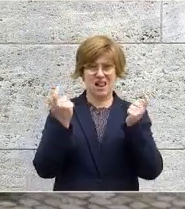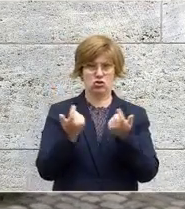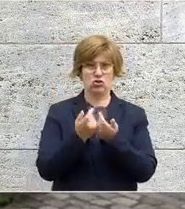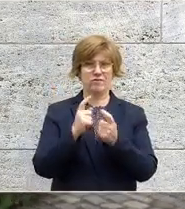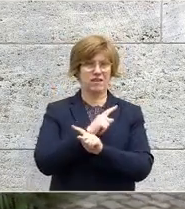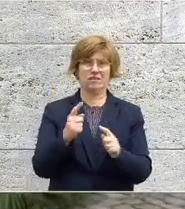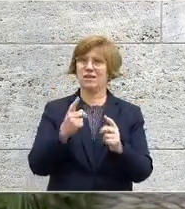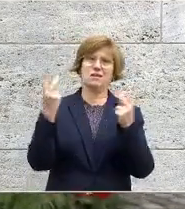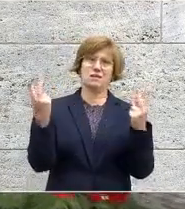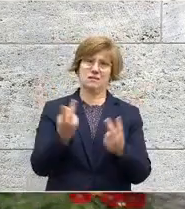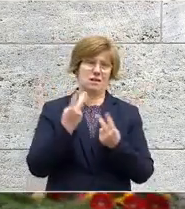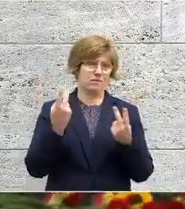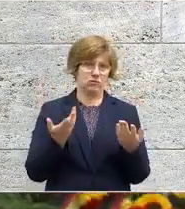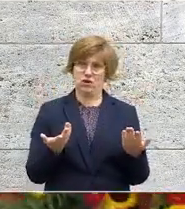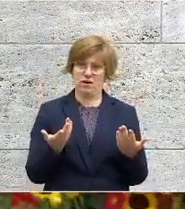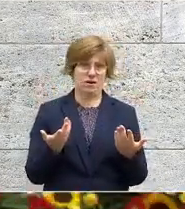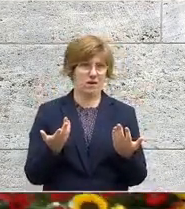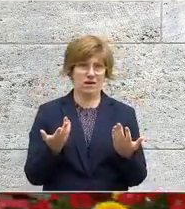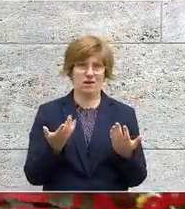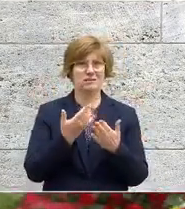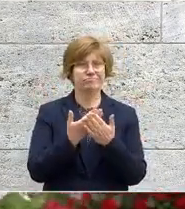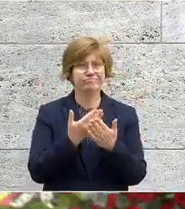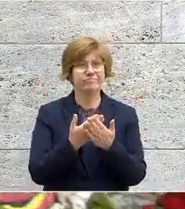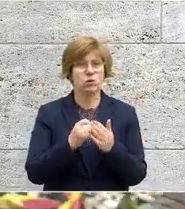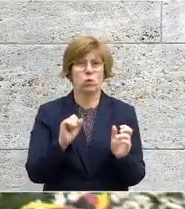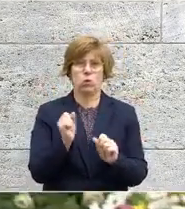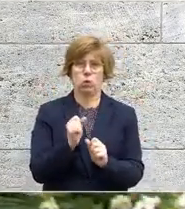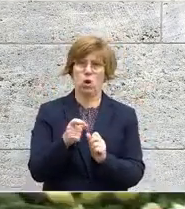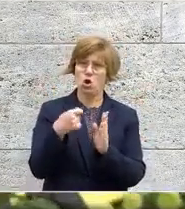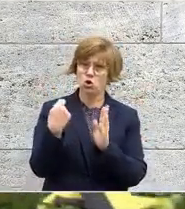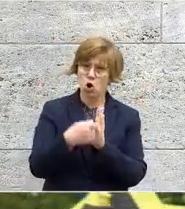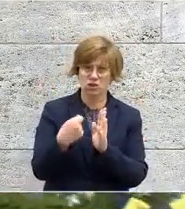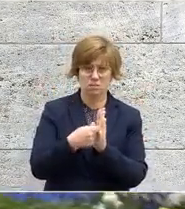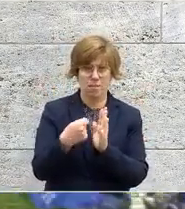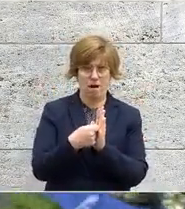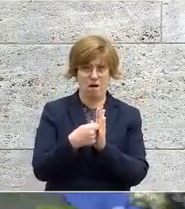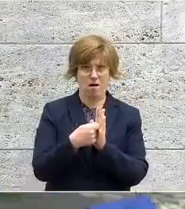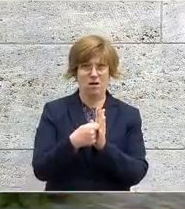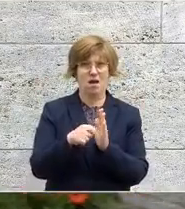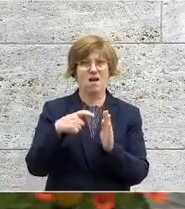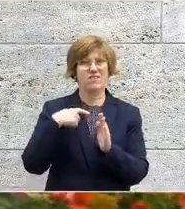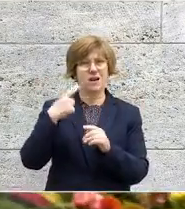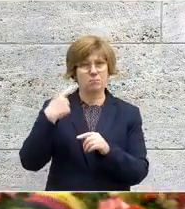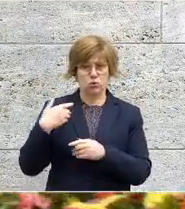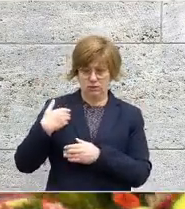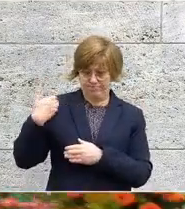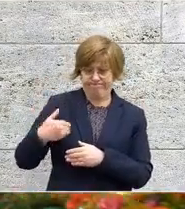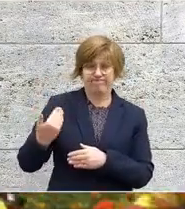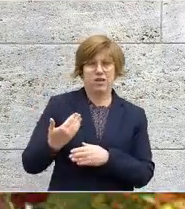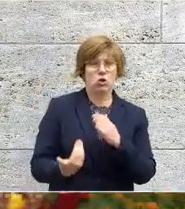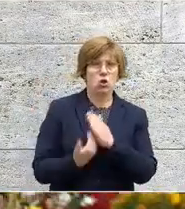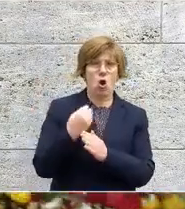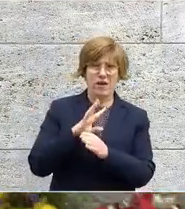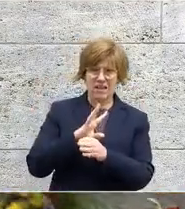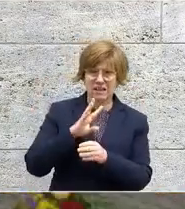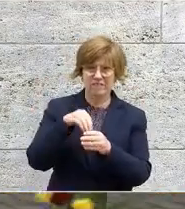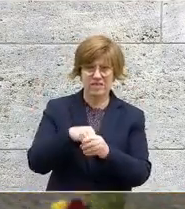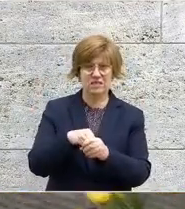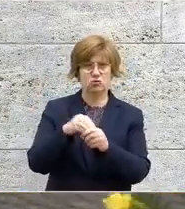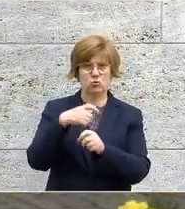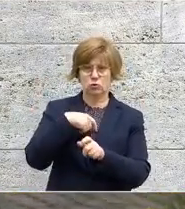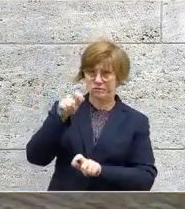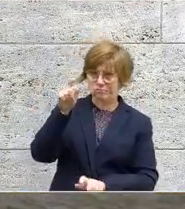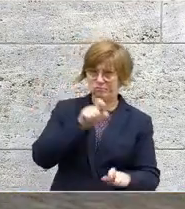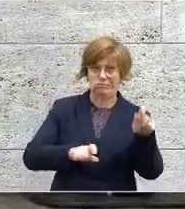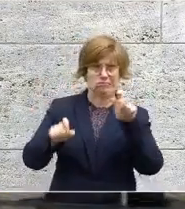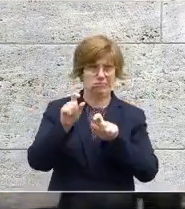keine Selbstverständlichkeit, sondern kostbarstes Gut, in das wir immer wieder neu investieren müssen, das wir